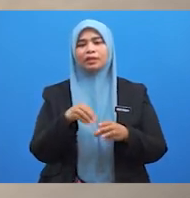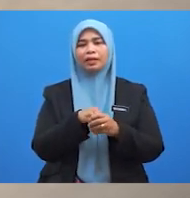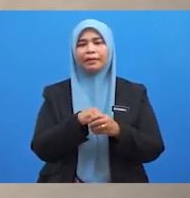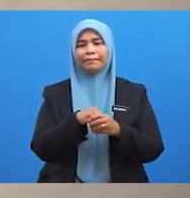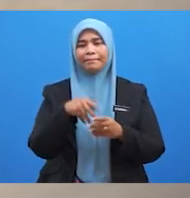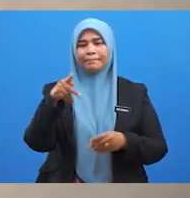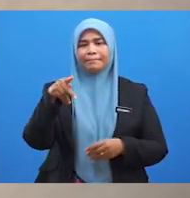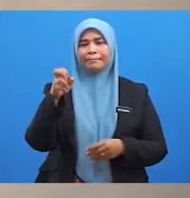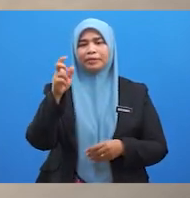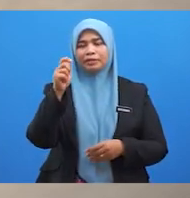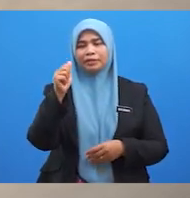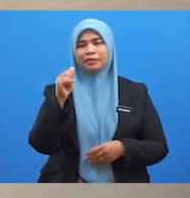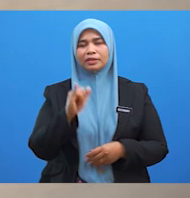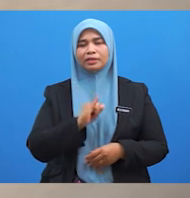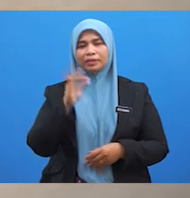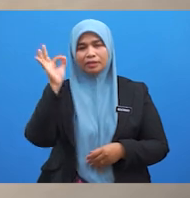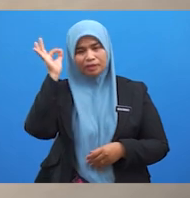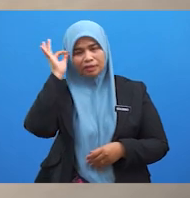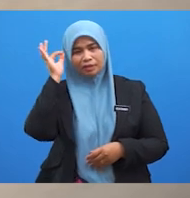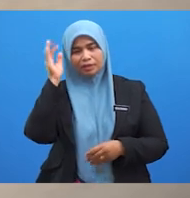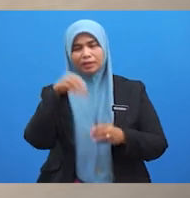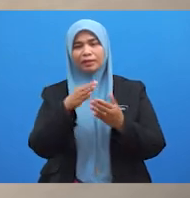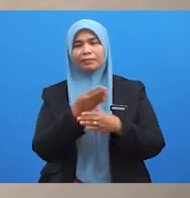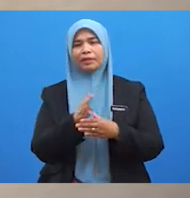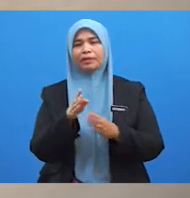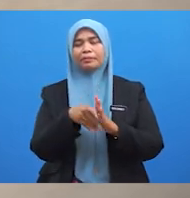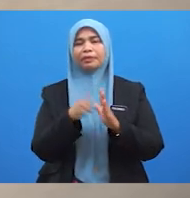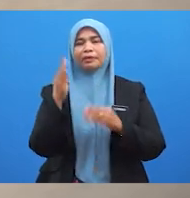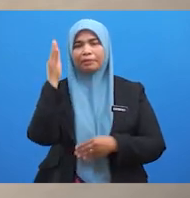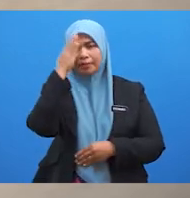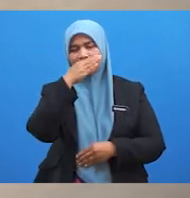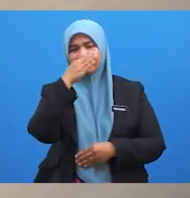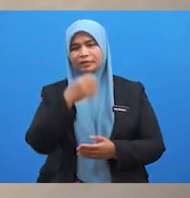bulatan pada bahagian pembayang.